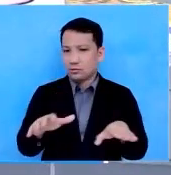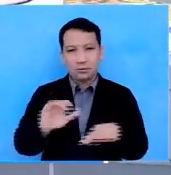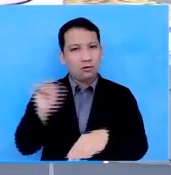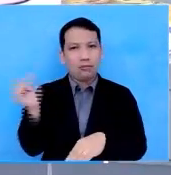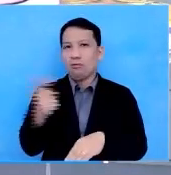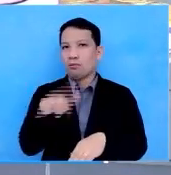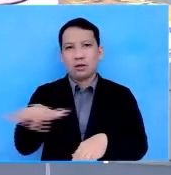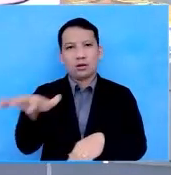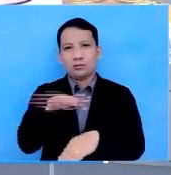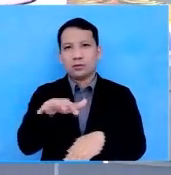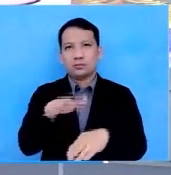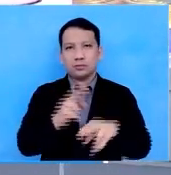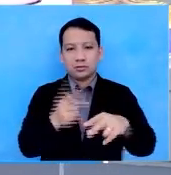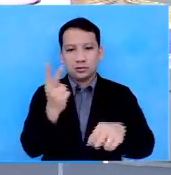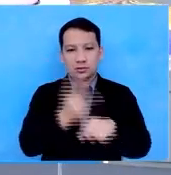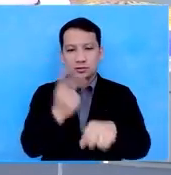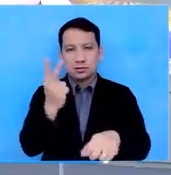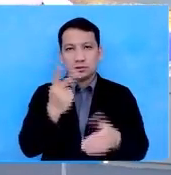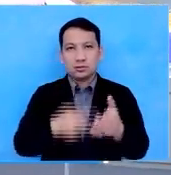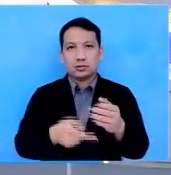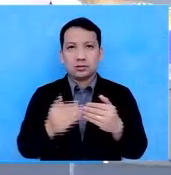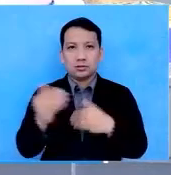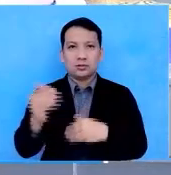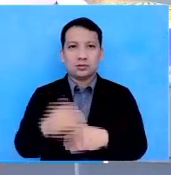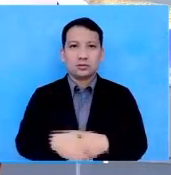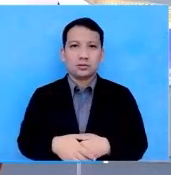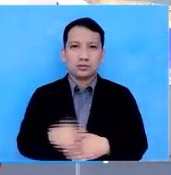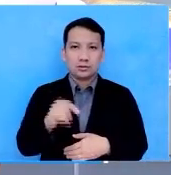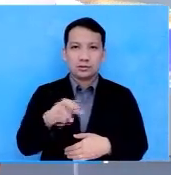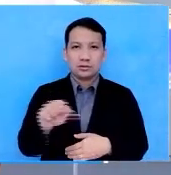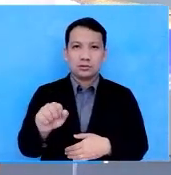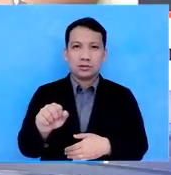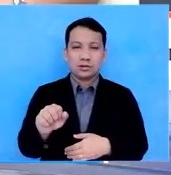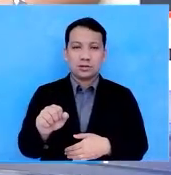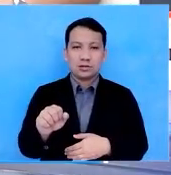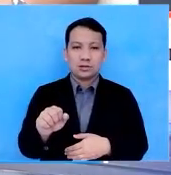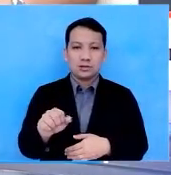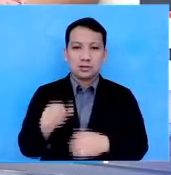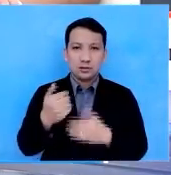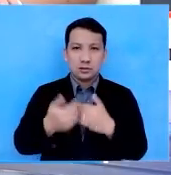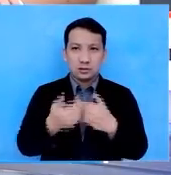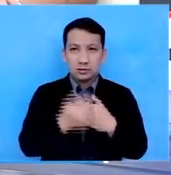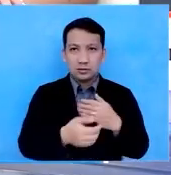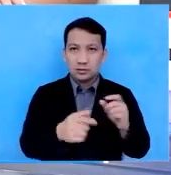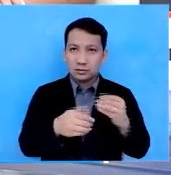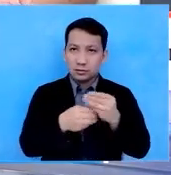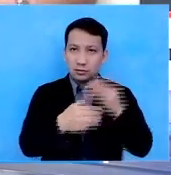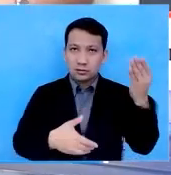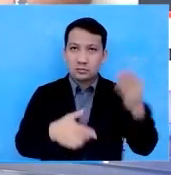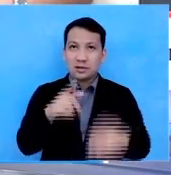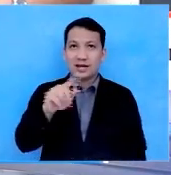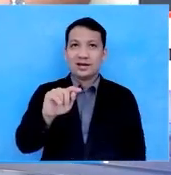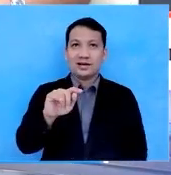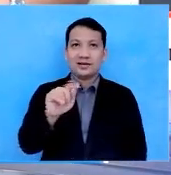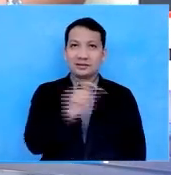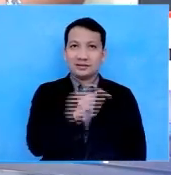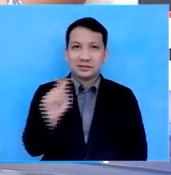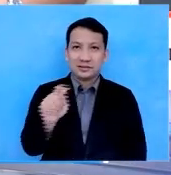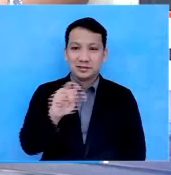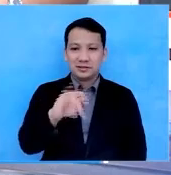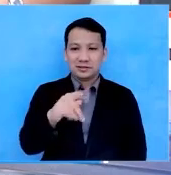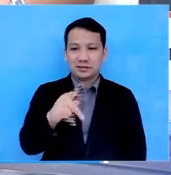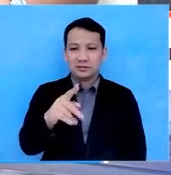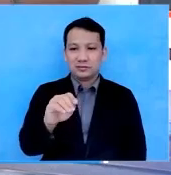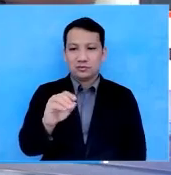po talaga, nagdumoble po siya. Pero halos. Nakakatuwa kay Krisha, eh bukod sa pagbe-bake, nagawa rin niya mag-TikTok. Yes. Nagtuturo din siya sa